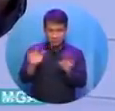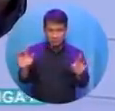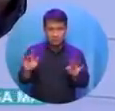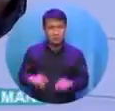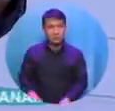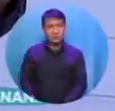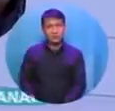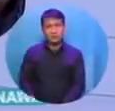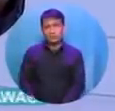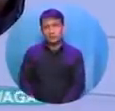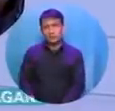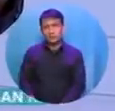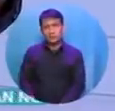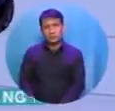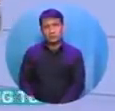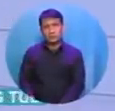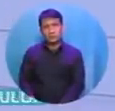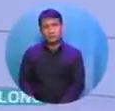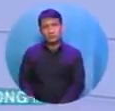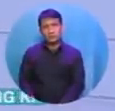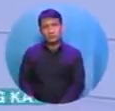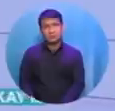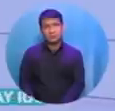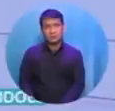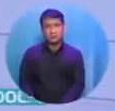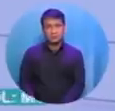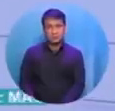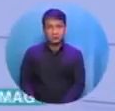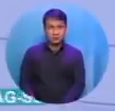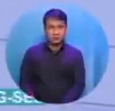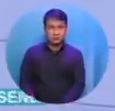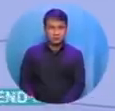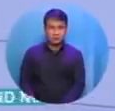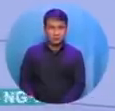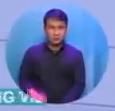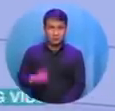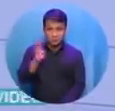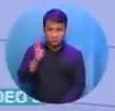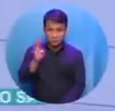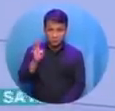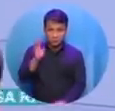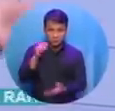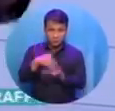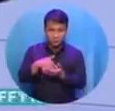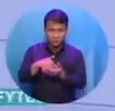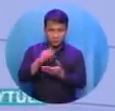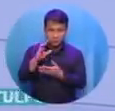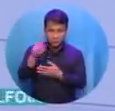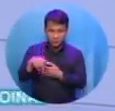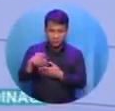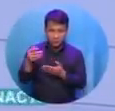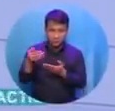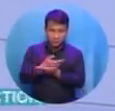sa inuupahan namin na boarding house. Ay, ganitong gagawin natin, ma'am. Okay, bukod sa 40,000, bibigyan kita ng cellphone na